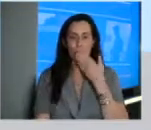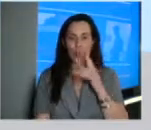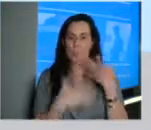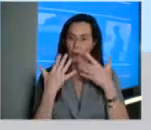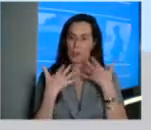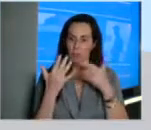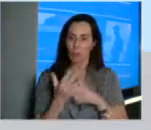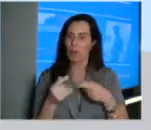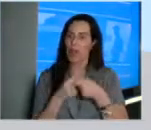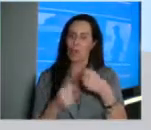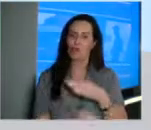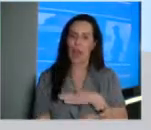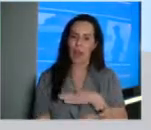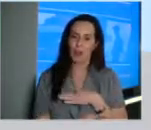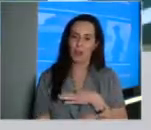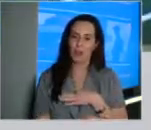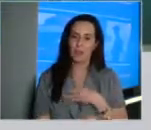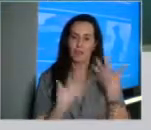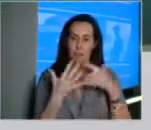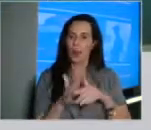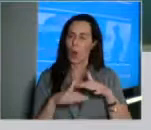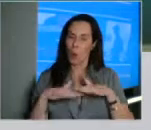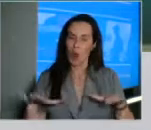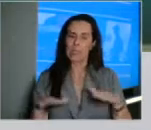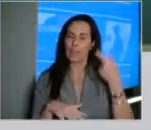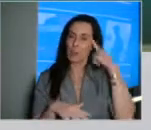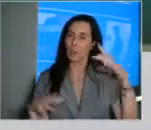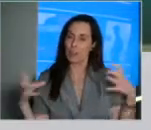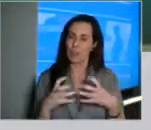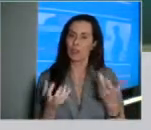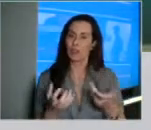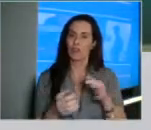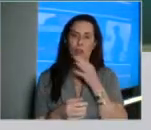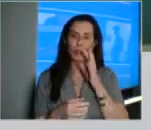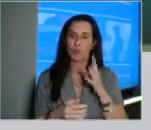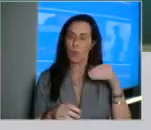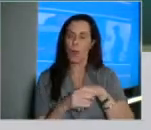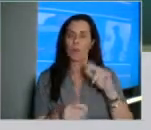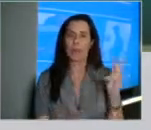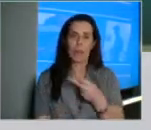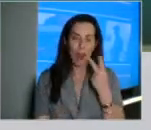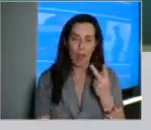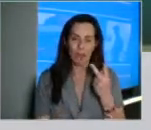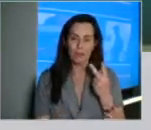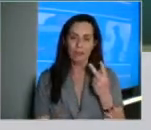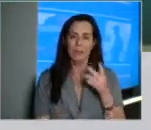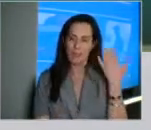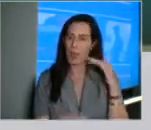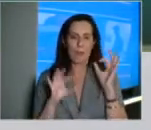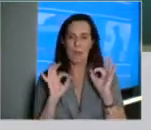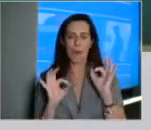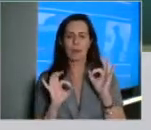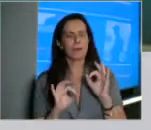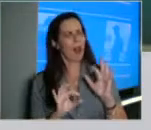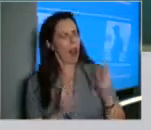הספרנו את הסיפור של הארגון שלנו, ודיברנו על המועצה ועל יוזמות חברתיות ובני נוער שמעורבים בקהילה, וזה היה באמת...